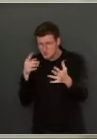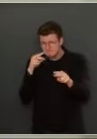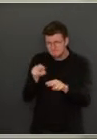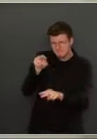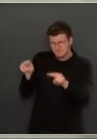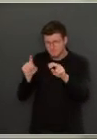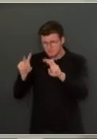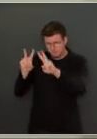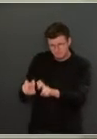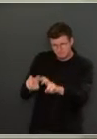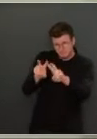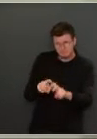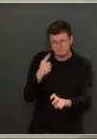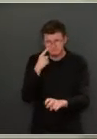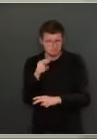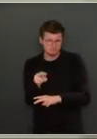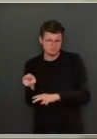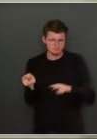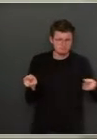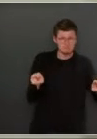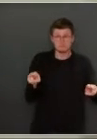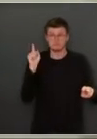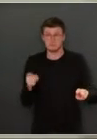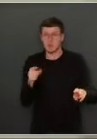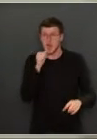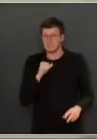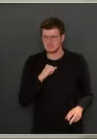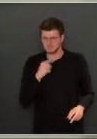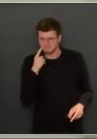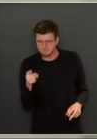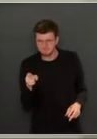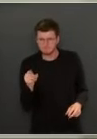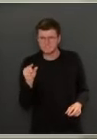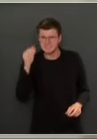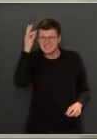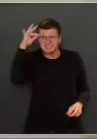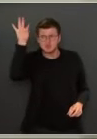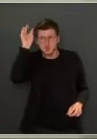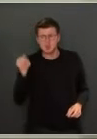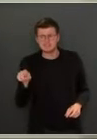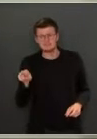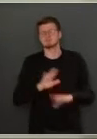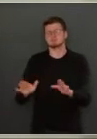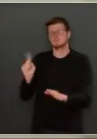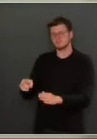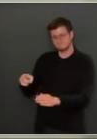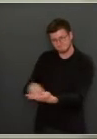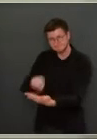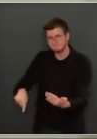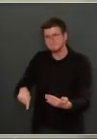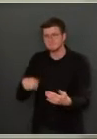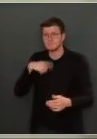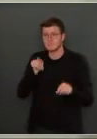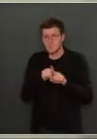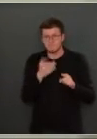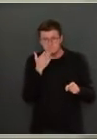te herbekijken en indien een risico is, ze te annuleren. We vragen hen ook om